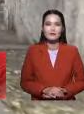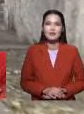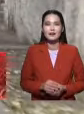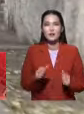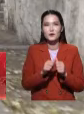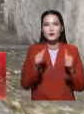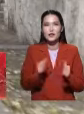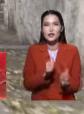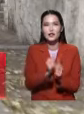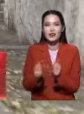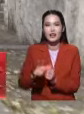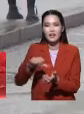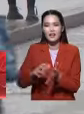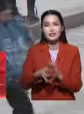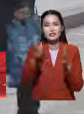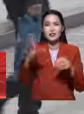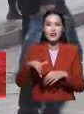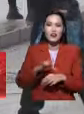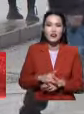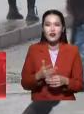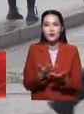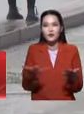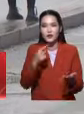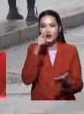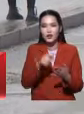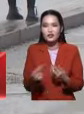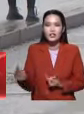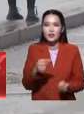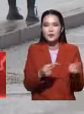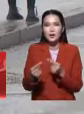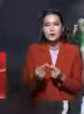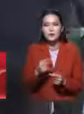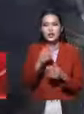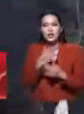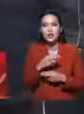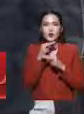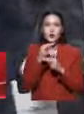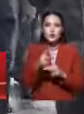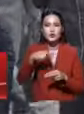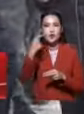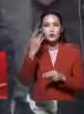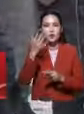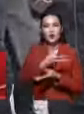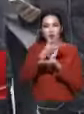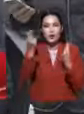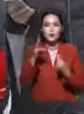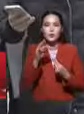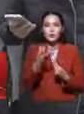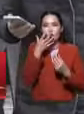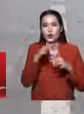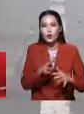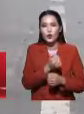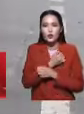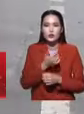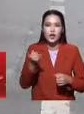Махаббат әр адамға керек. Үлкен қалада тұрмыстың қамытына кіріп, кейде бір-бірімізге жақсы көретінімізді айтуды ұмытып кетеміз. Бірақ жылы құшақ, ізгі